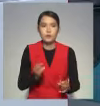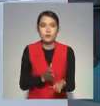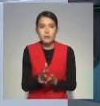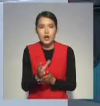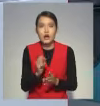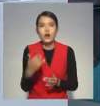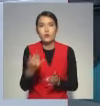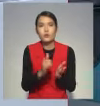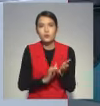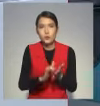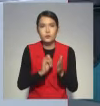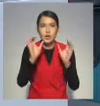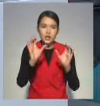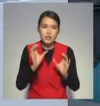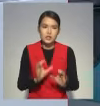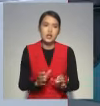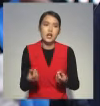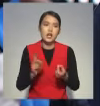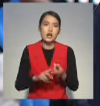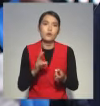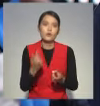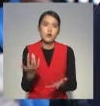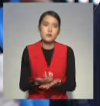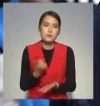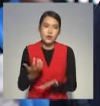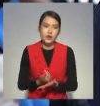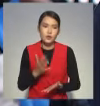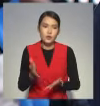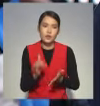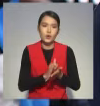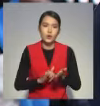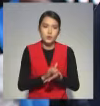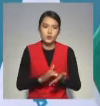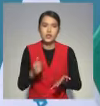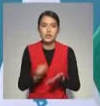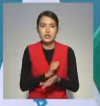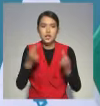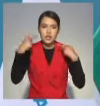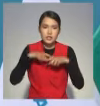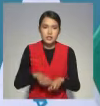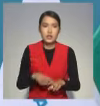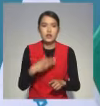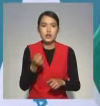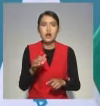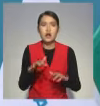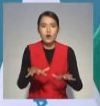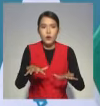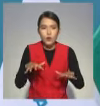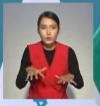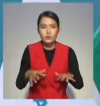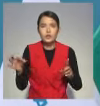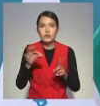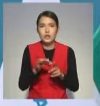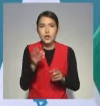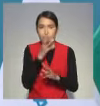того уровня дохода, который ты получаешь. Первый шаг, который мы проводим со своими участниками, мы проводим аудит семейного